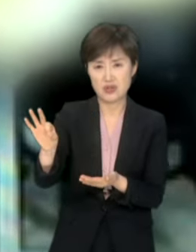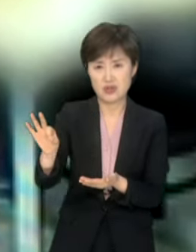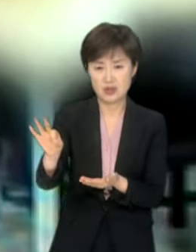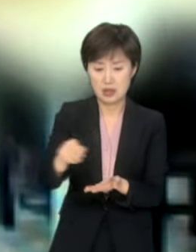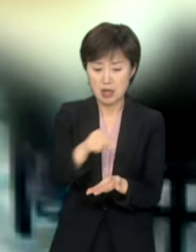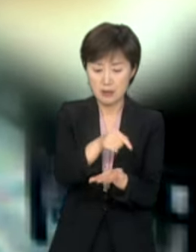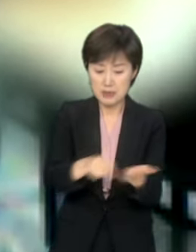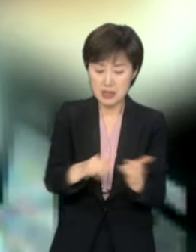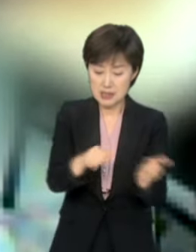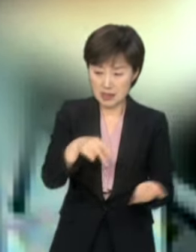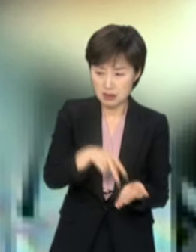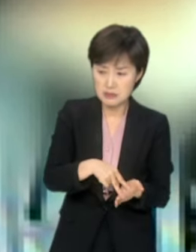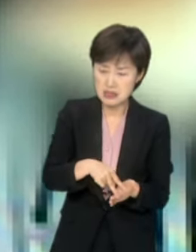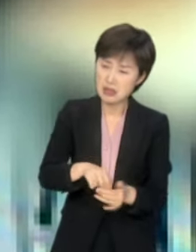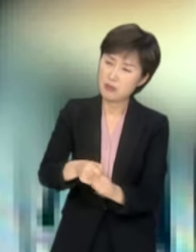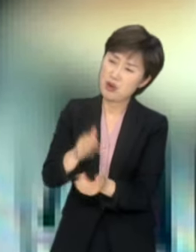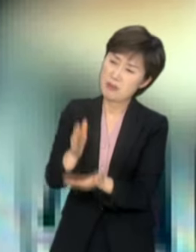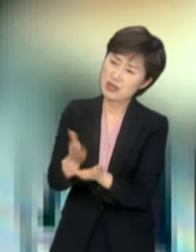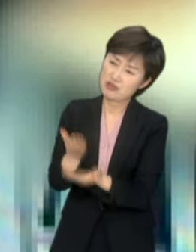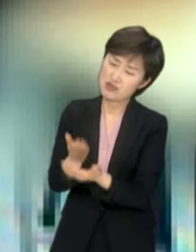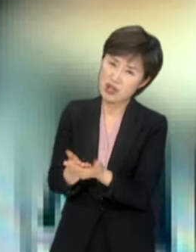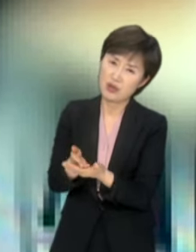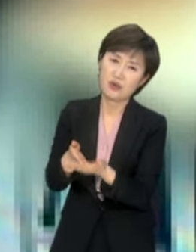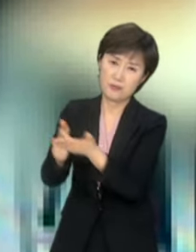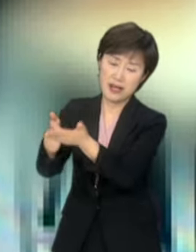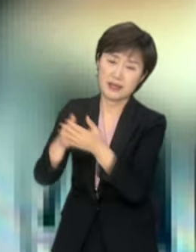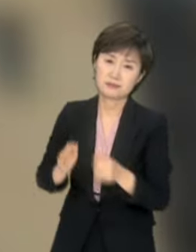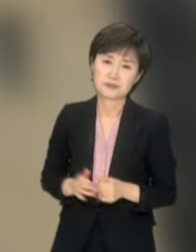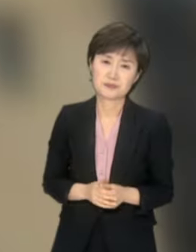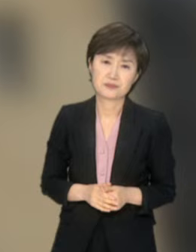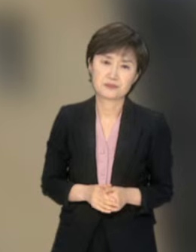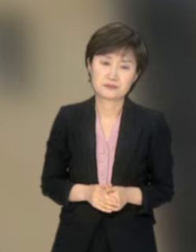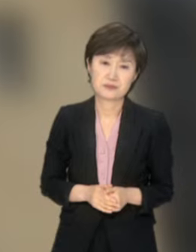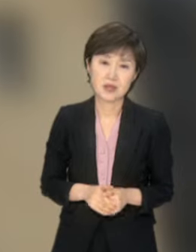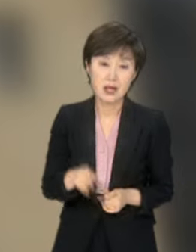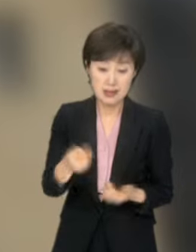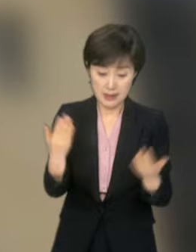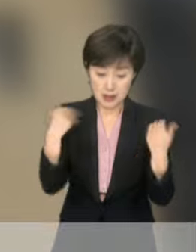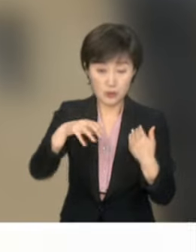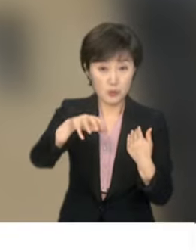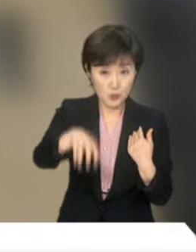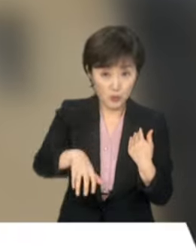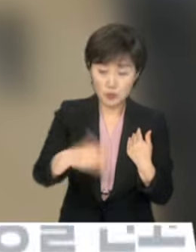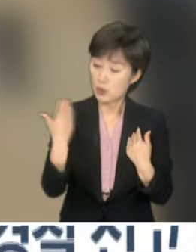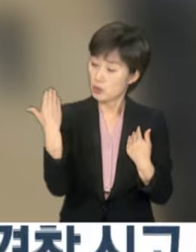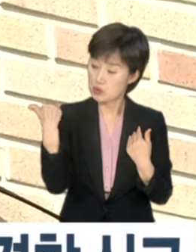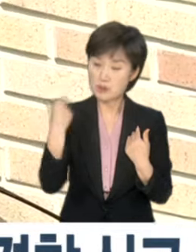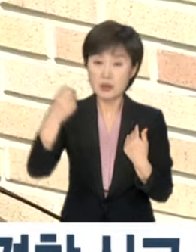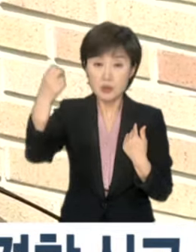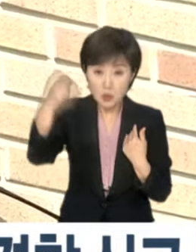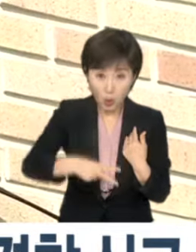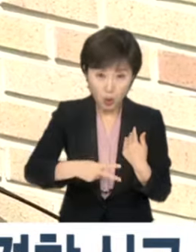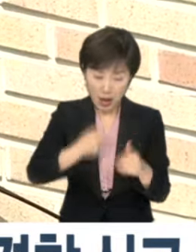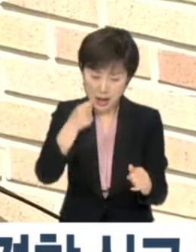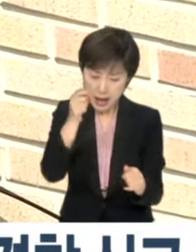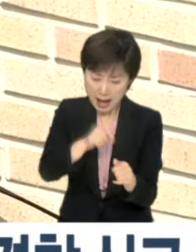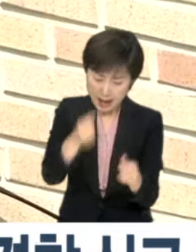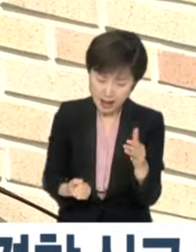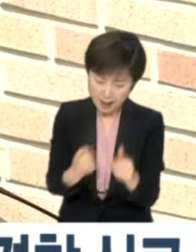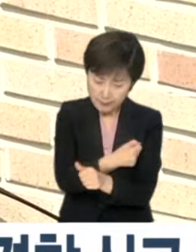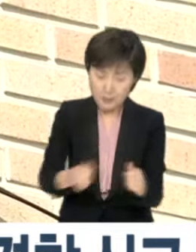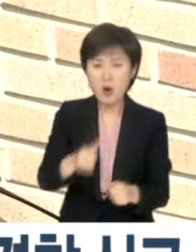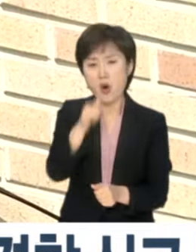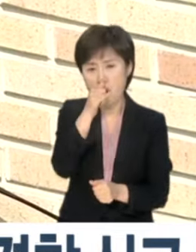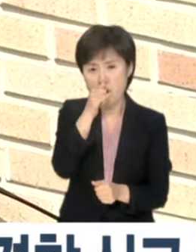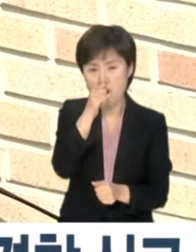처벌을 원치 않아 기소유 처분을 받았습니다 해당 학교에서는 최근 또 다른 학대 정황도